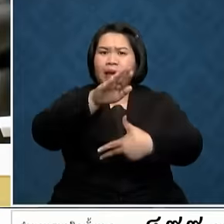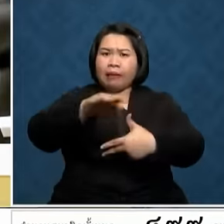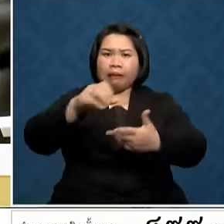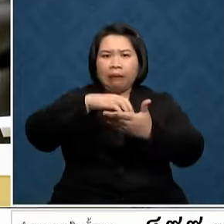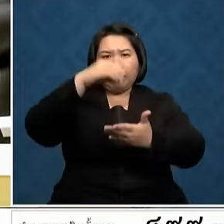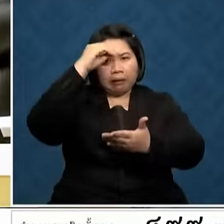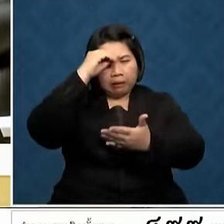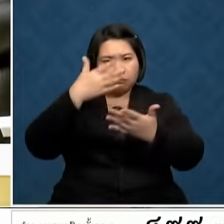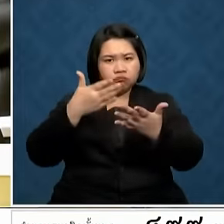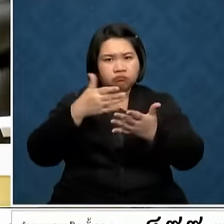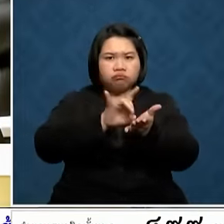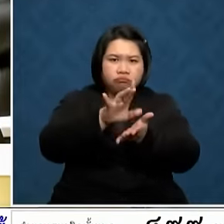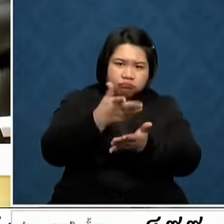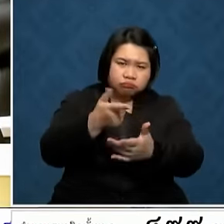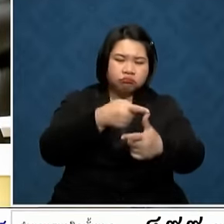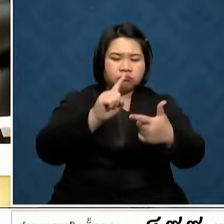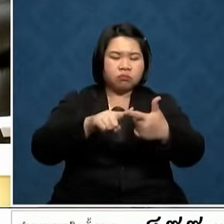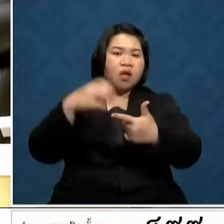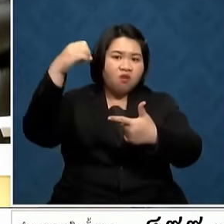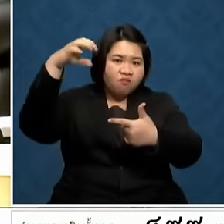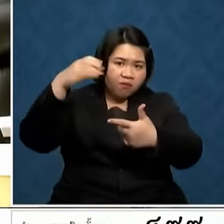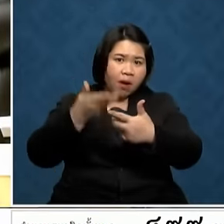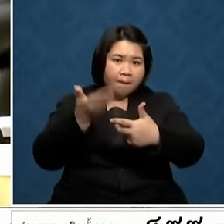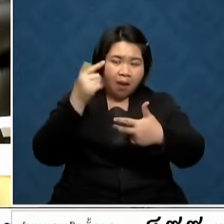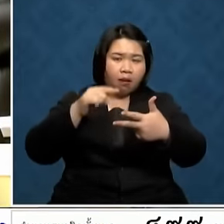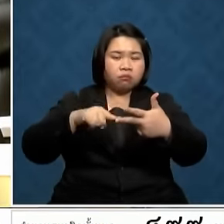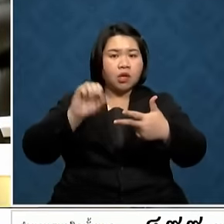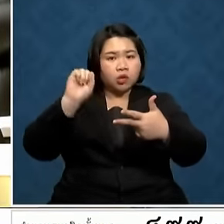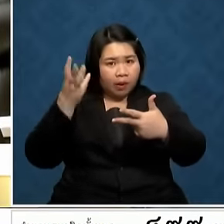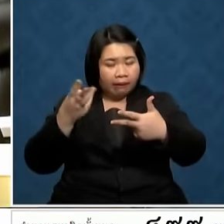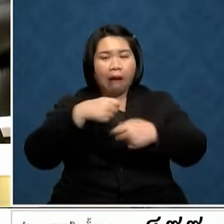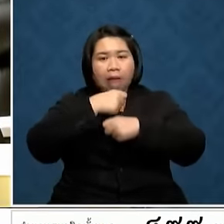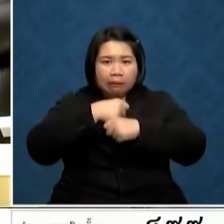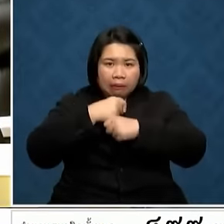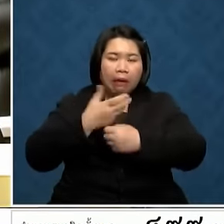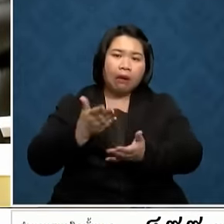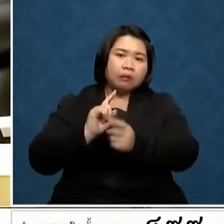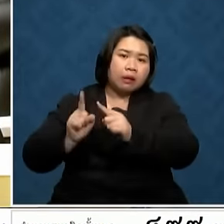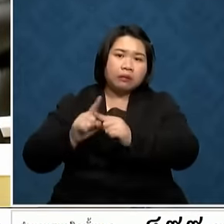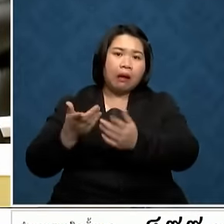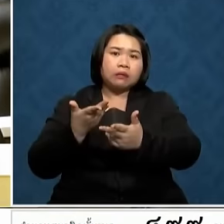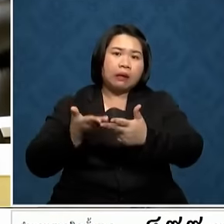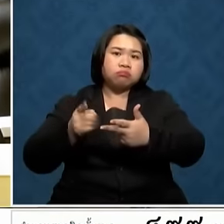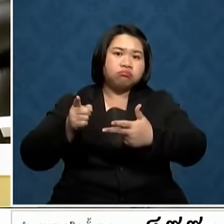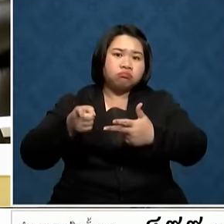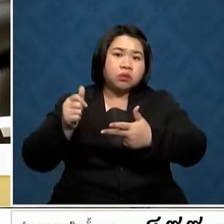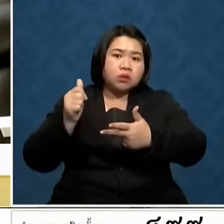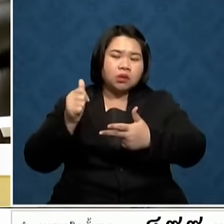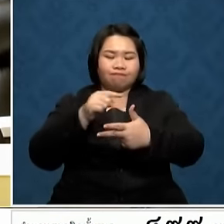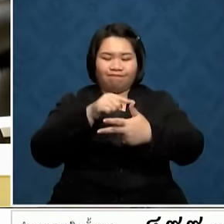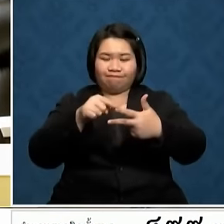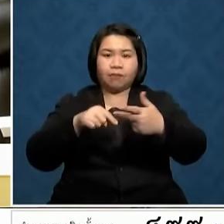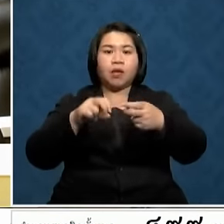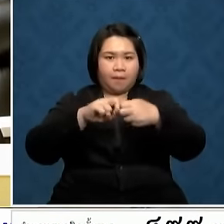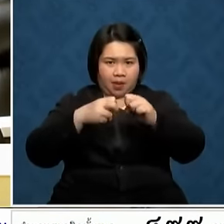อจากภ ศึษาไม่วจะเปขาไทอาจะแงขึ้นไม่วาจะเป็นศวรธิการที่ถูกแ่แ็งลวนเปตัวอย่างขปนหาครัท